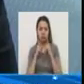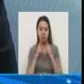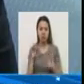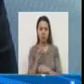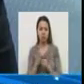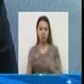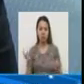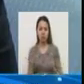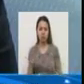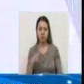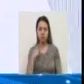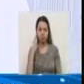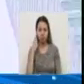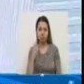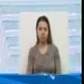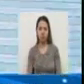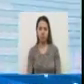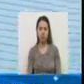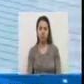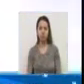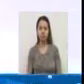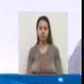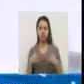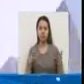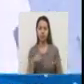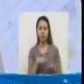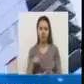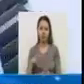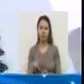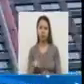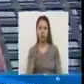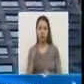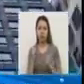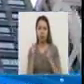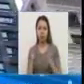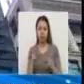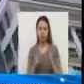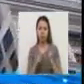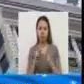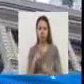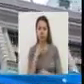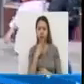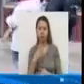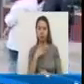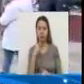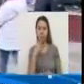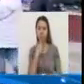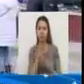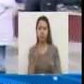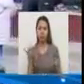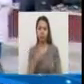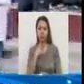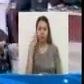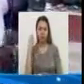қаралуға лайық деп ойлаймын. Ірі державалар ядросыз қарудан азат әлем құру үшін өздері көпке үлгі көрсетуі тиіс,